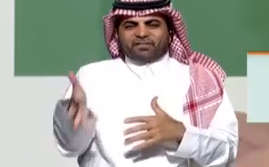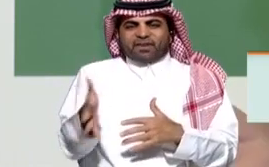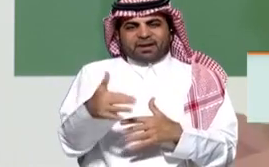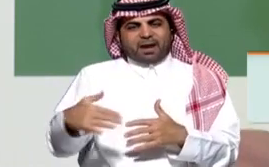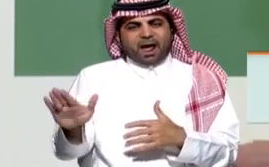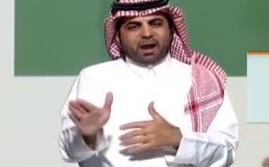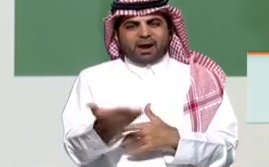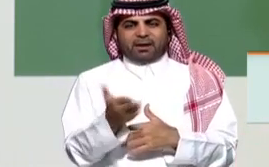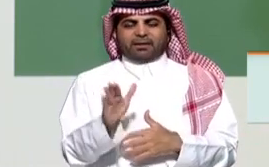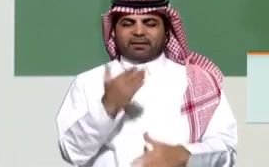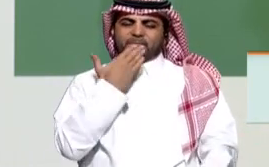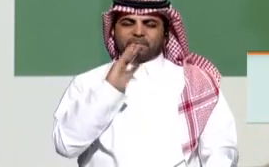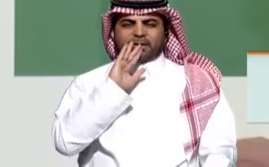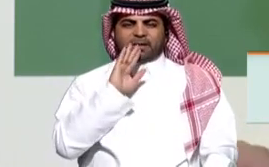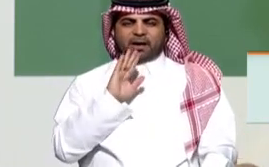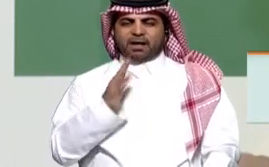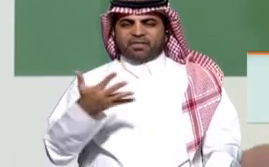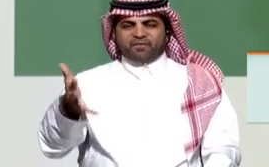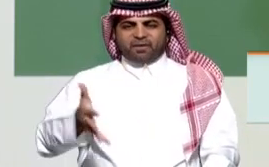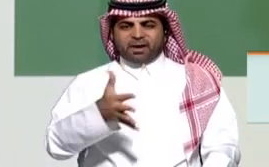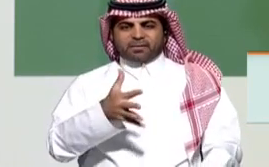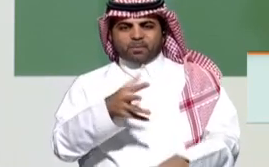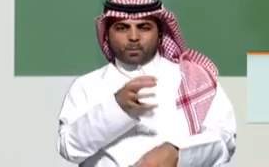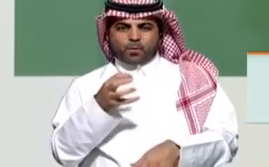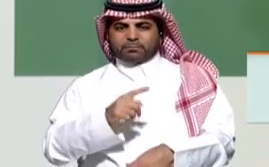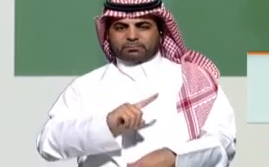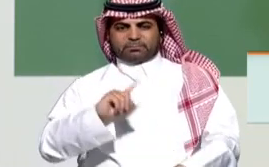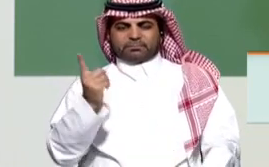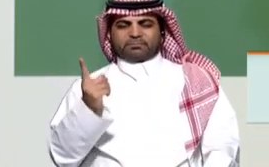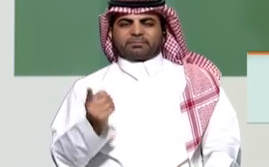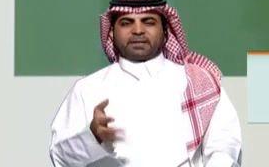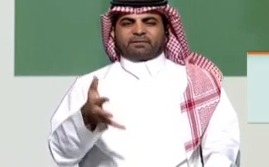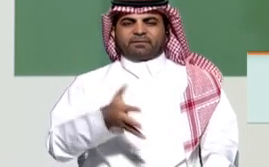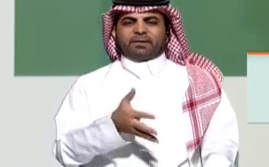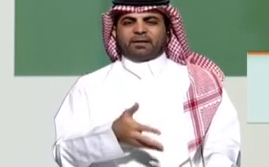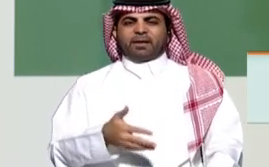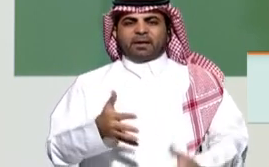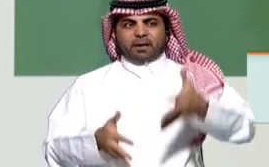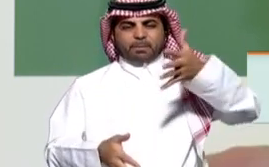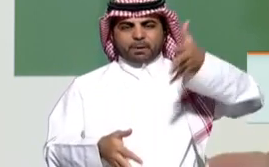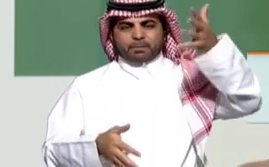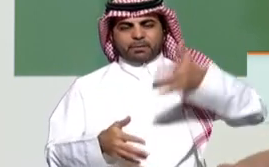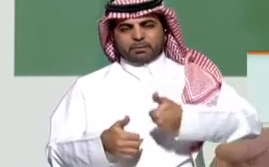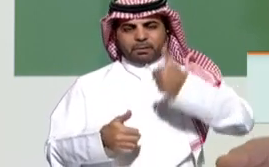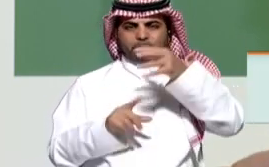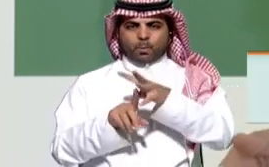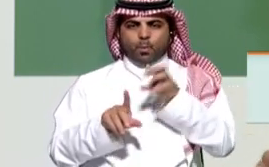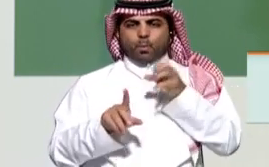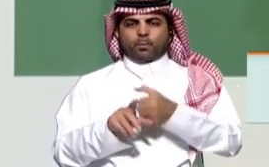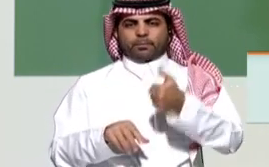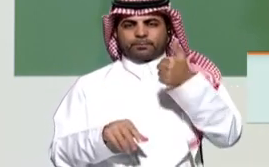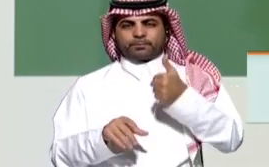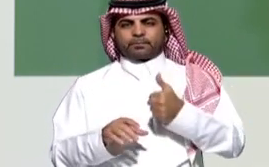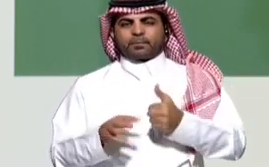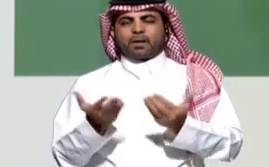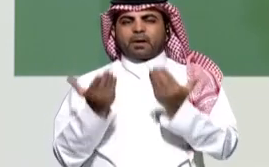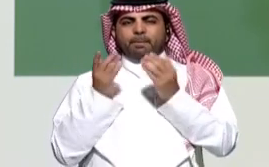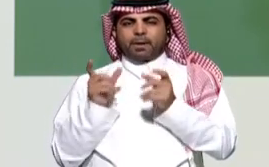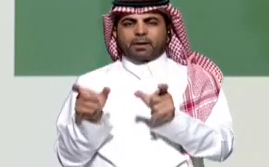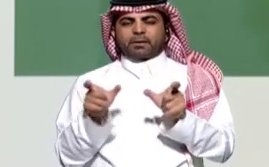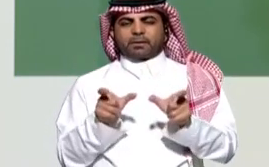أمر نحمد الله سبحانه وتعالى عليه بأنه أخف وطأة على الأطفال منه على البالغين، ونسأل الله أن يجعله يعني يجعل